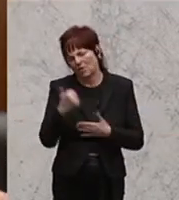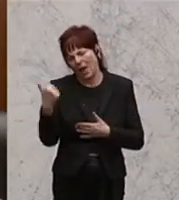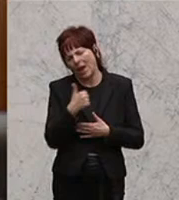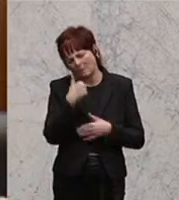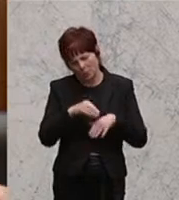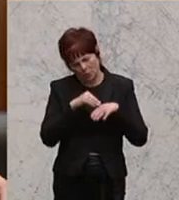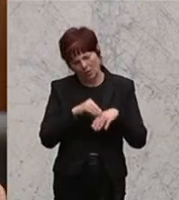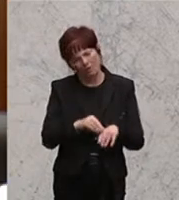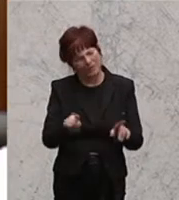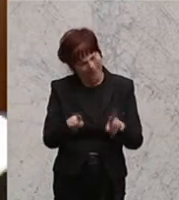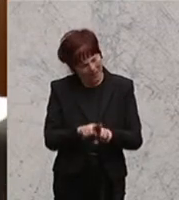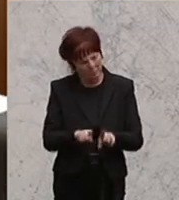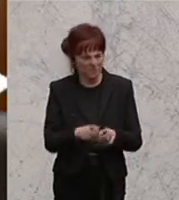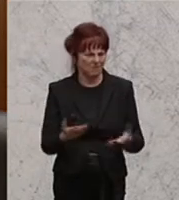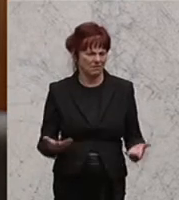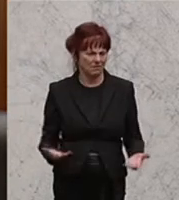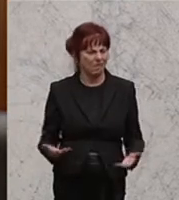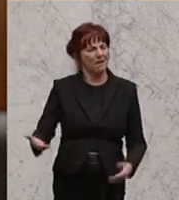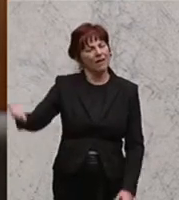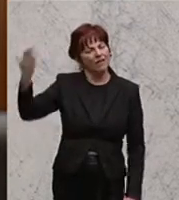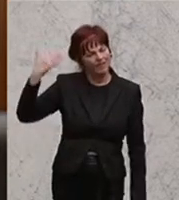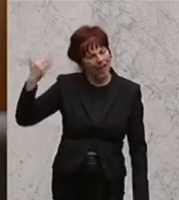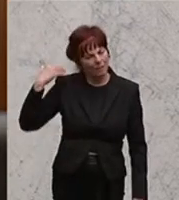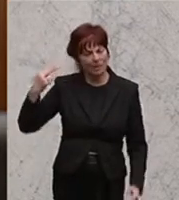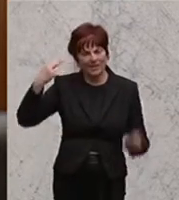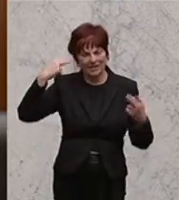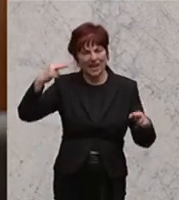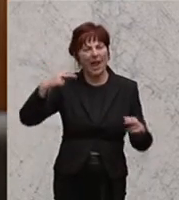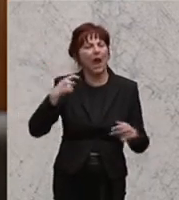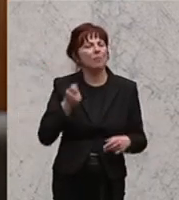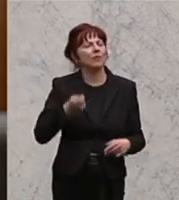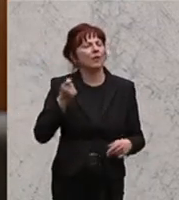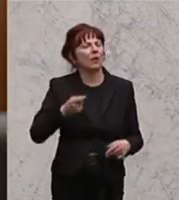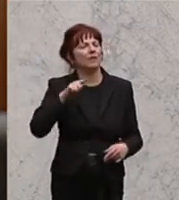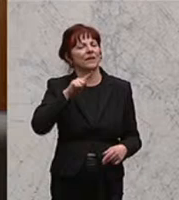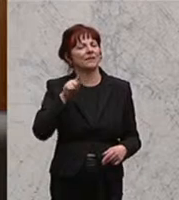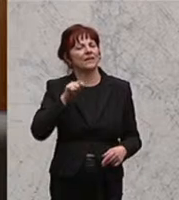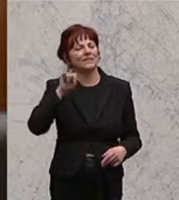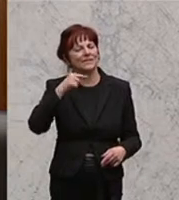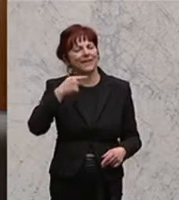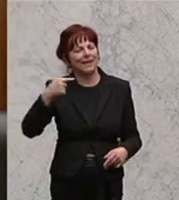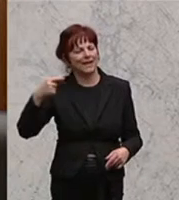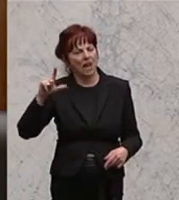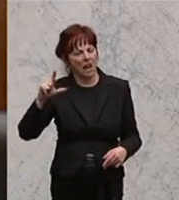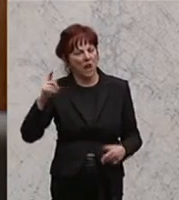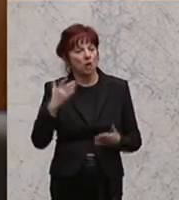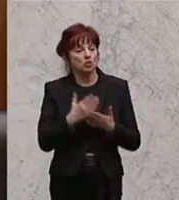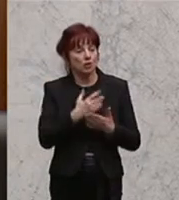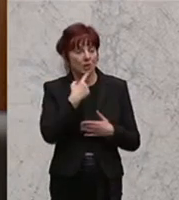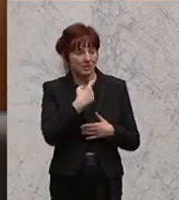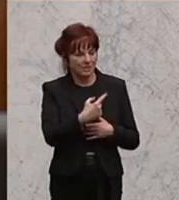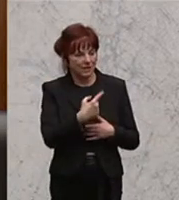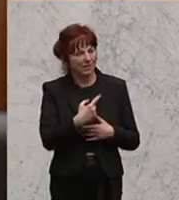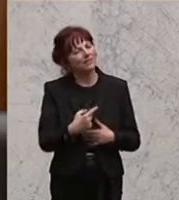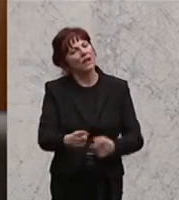gemacht. Ich habe Ihnen damals gesagt, Herr Abgeordneter Zingel, ich habe Ihnen damals gesagt, dass ich entsprechend des Schreibens